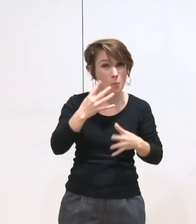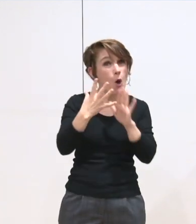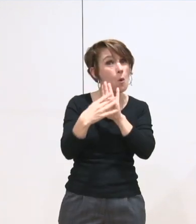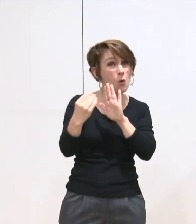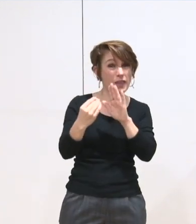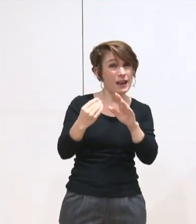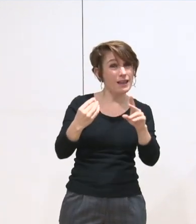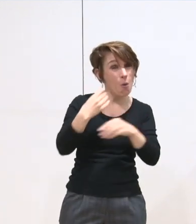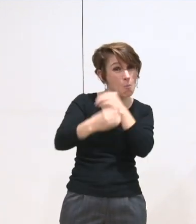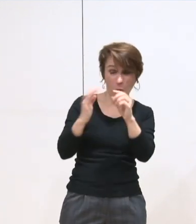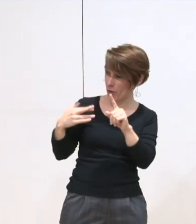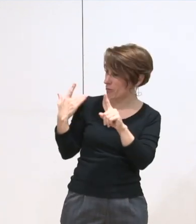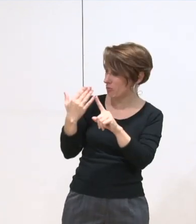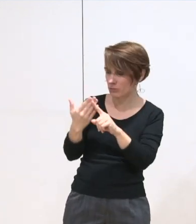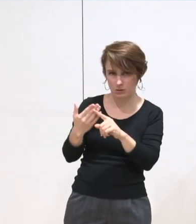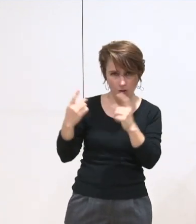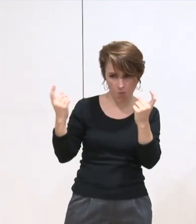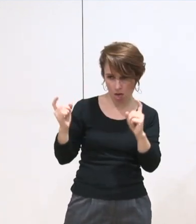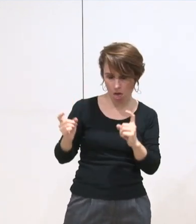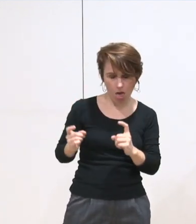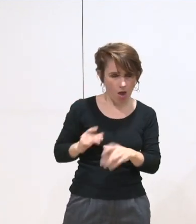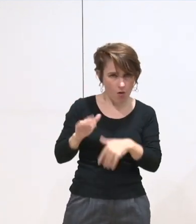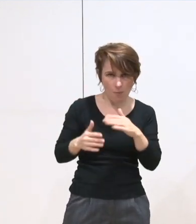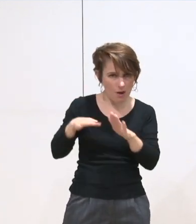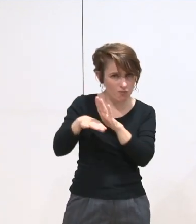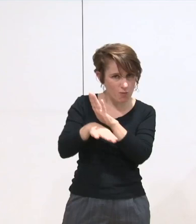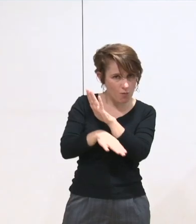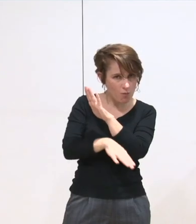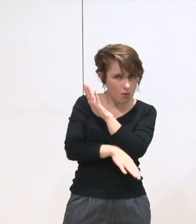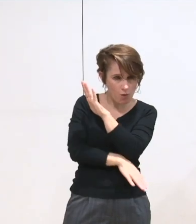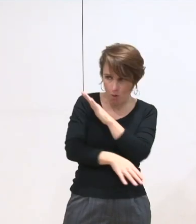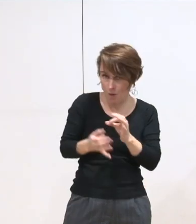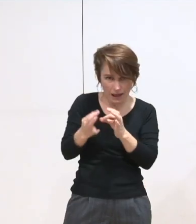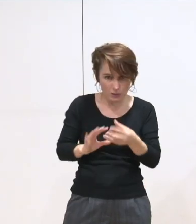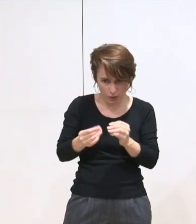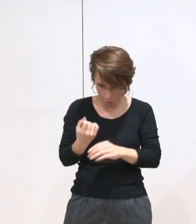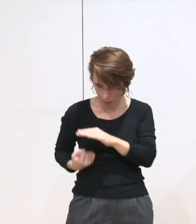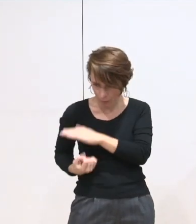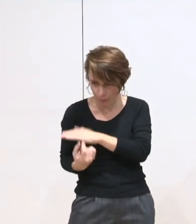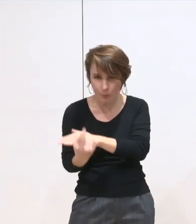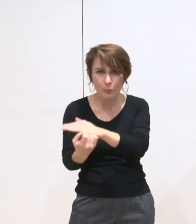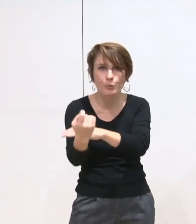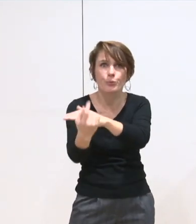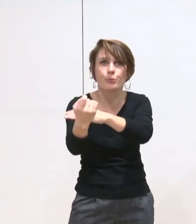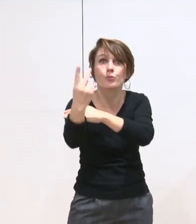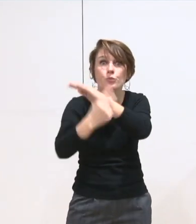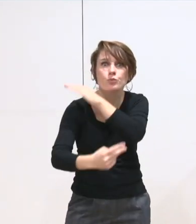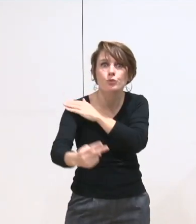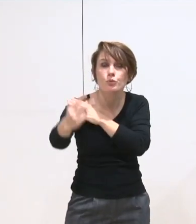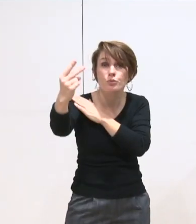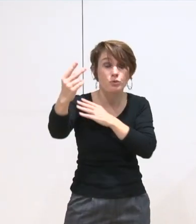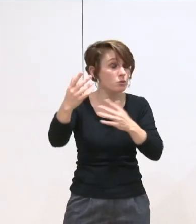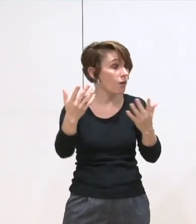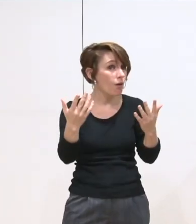des solutions habituelles ne parviennent plus à résoudre ces problèmes, qu'elles en créent même de nouveaux parfois. Les